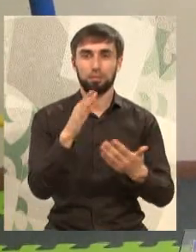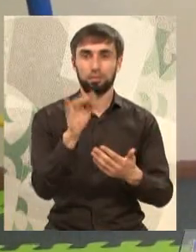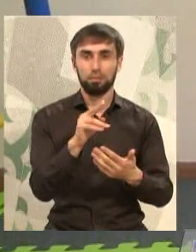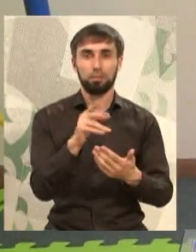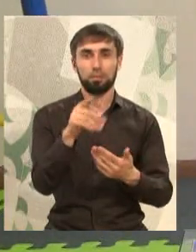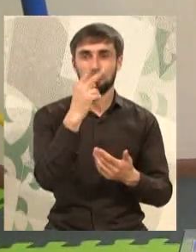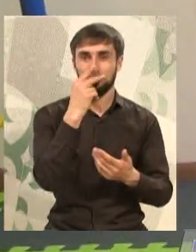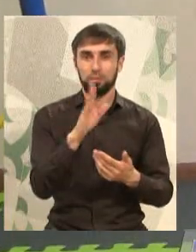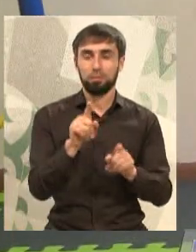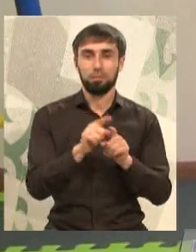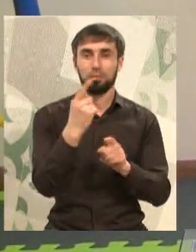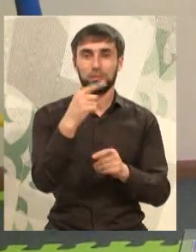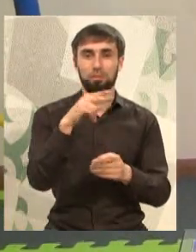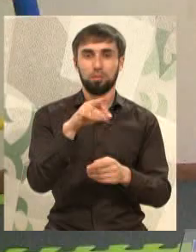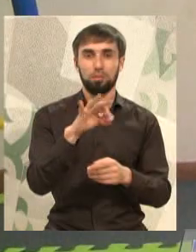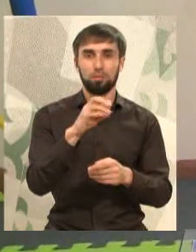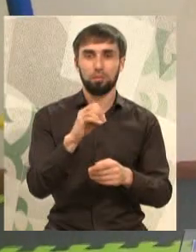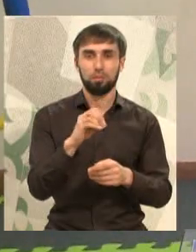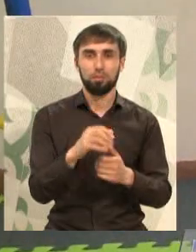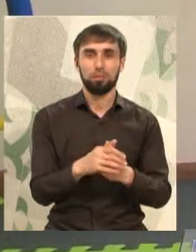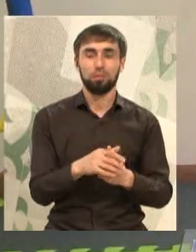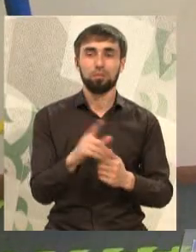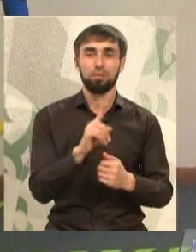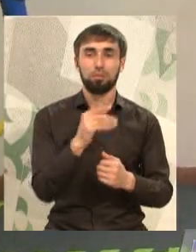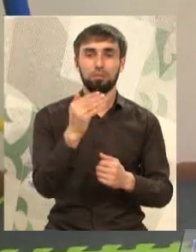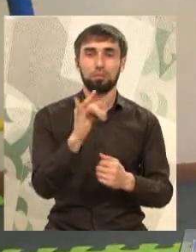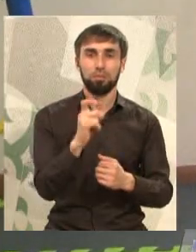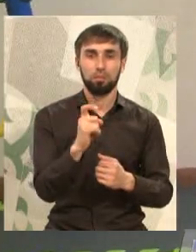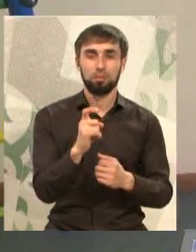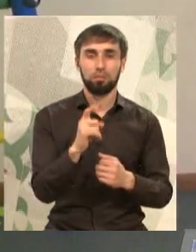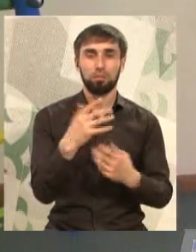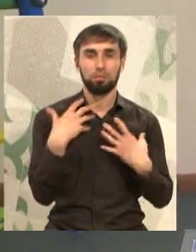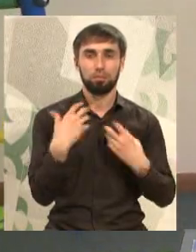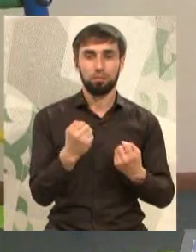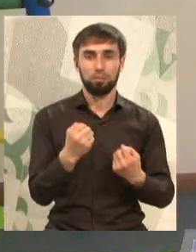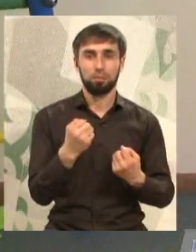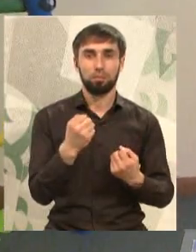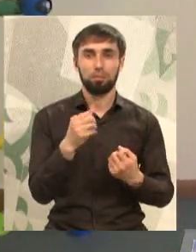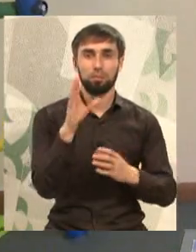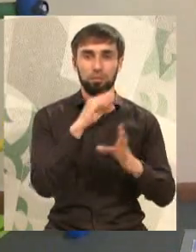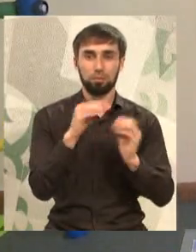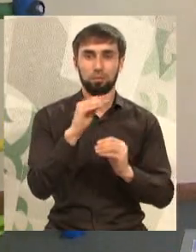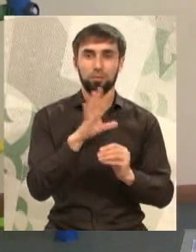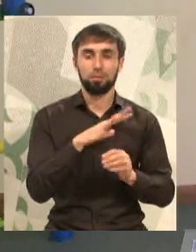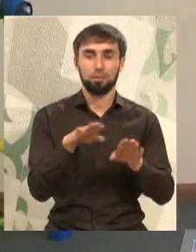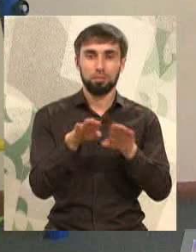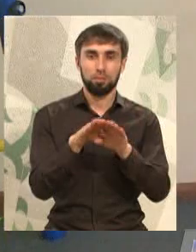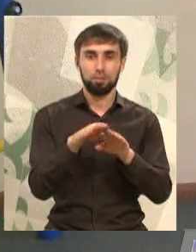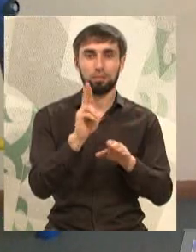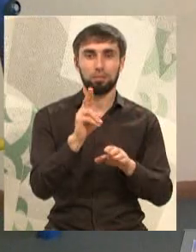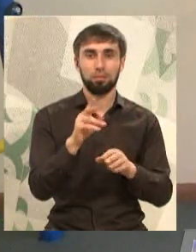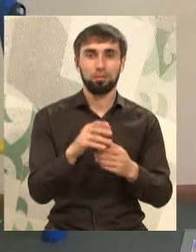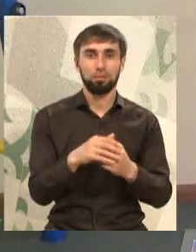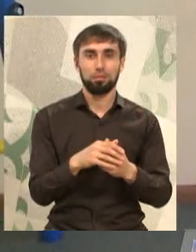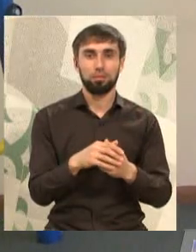они привыкают к одному положению, чтобы их физические возможности были наравне и с умственными,